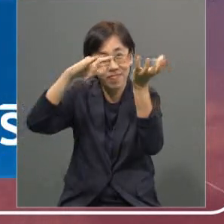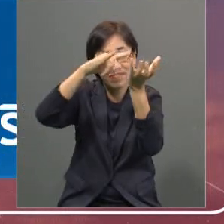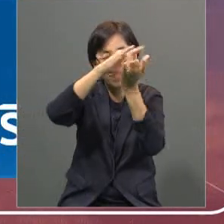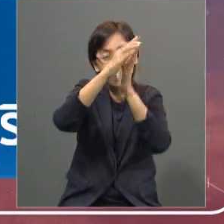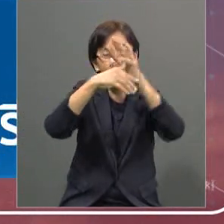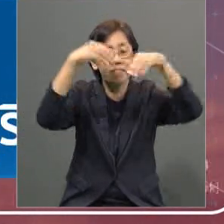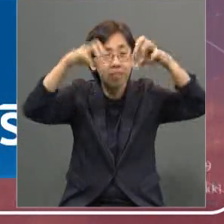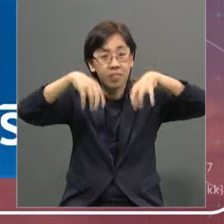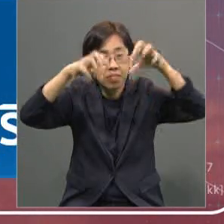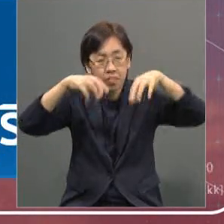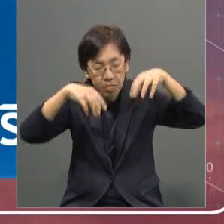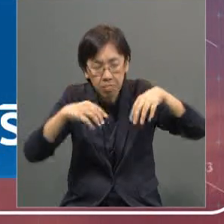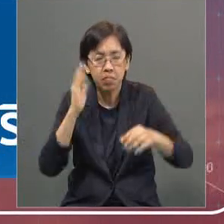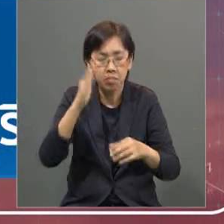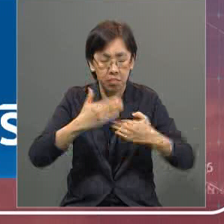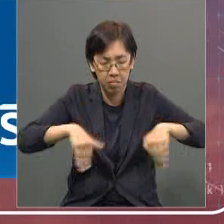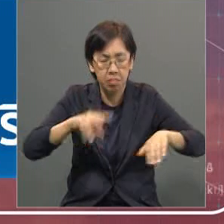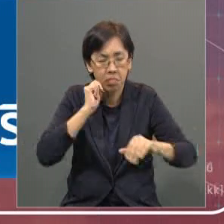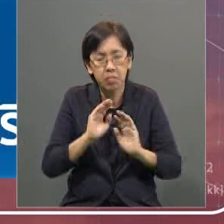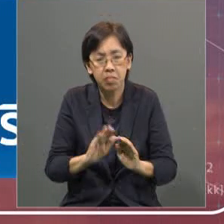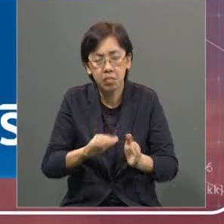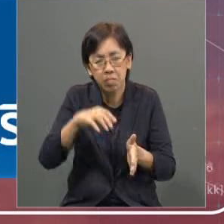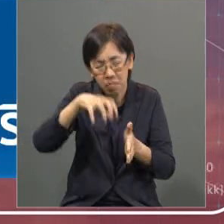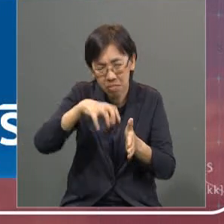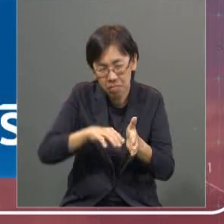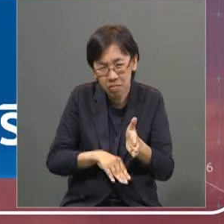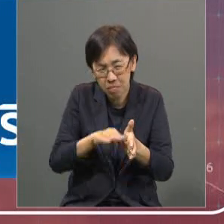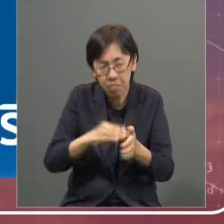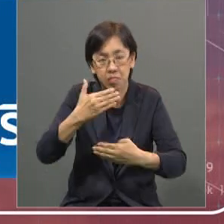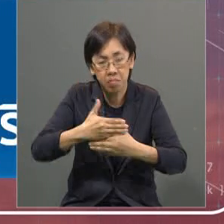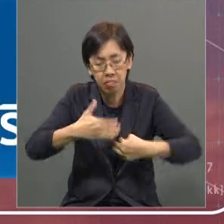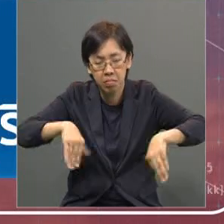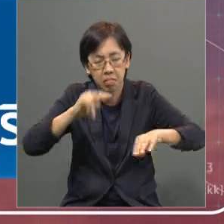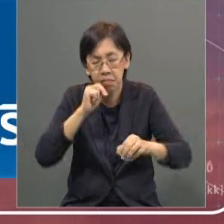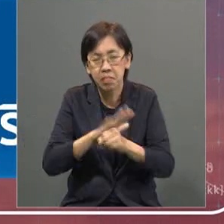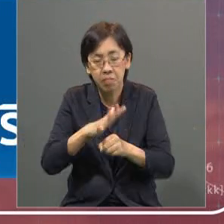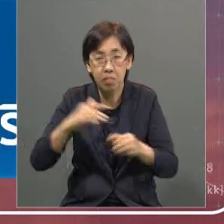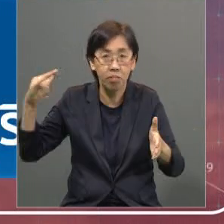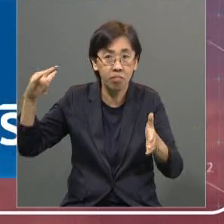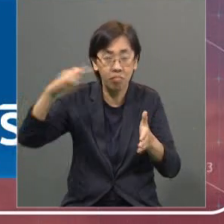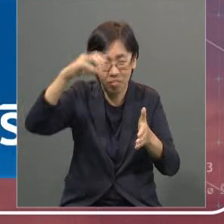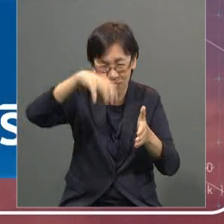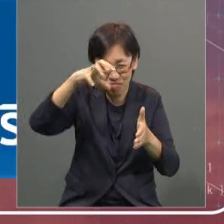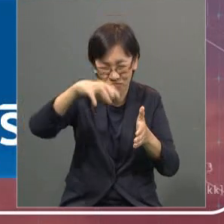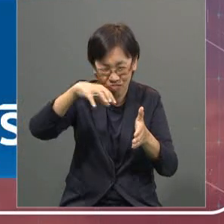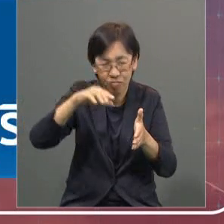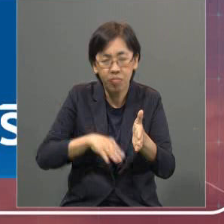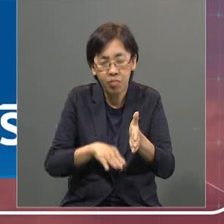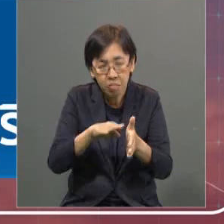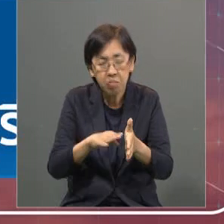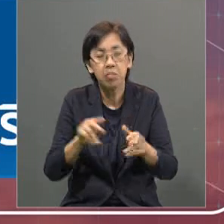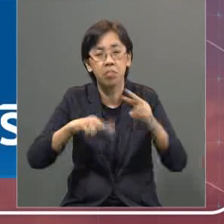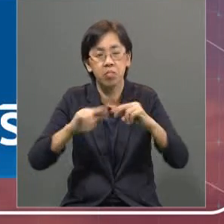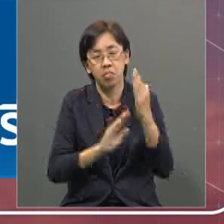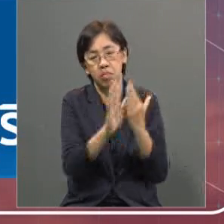ไม้การเติมน้ำต้นทุนให้กับอ่างเก็บน้ำแล้วก็เขื่อนต่างๆโดยมีแผนจัดตั้งหน่วยปฏิบัติการฝนหลวงครอบคลุมพื้นที่ทั่วประเท